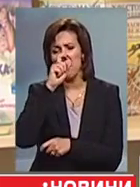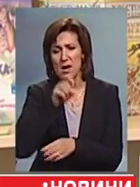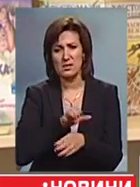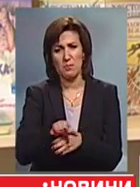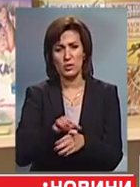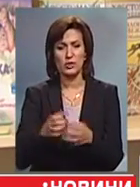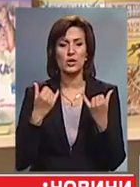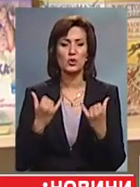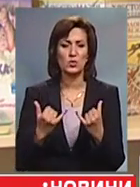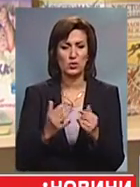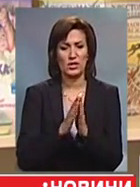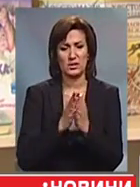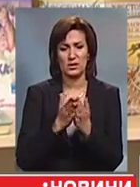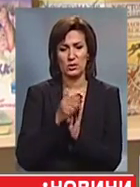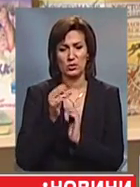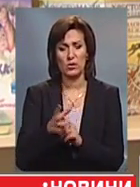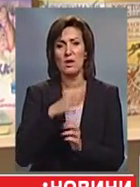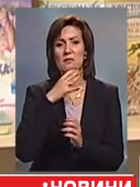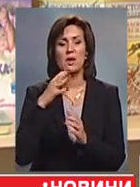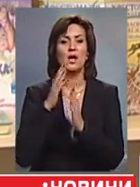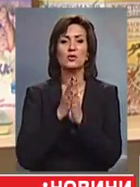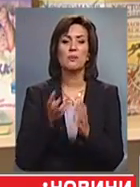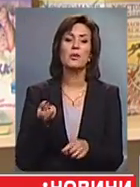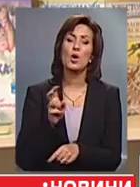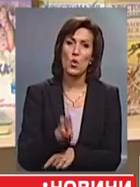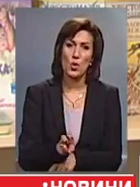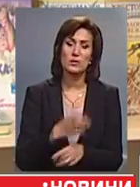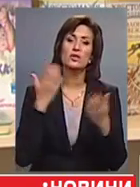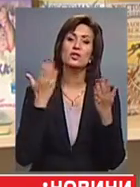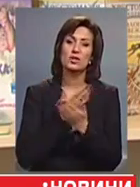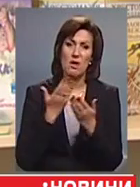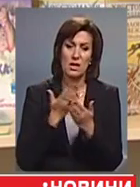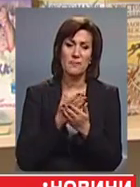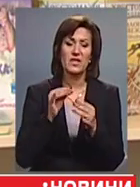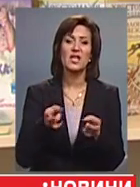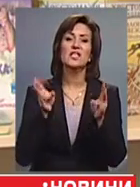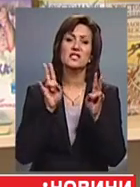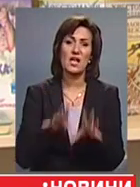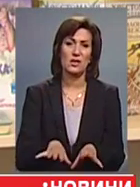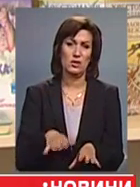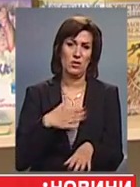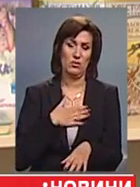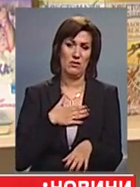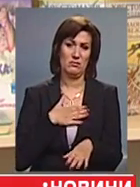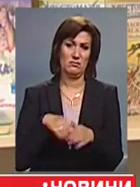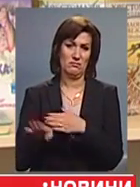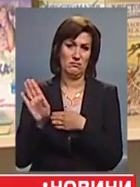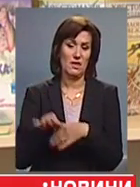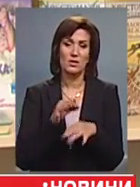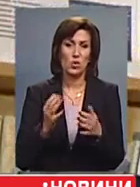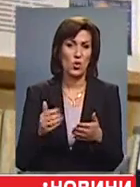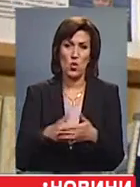постачання сучасних книжок. Багато читачів приходять, читають і залишають нас, тому що нічого нового